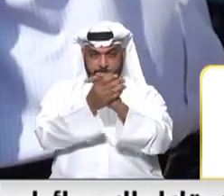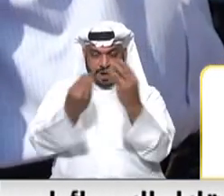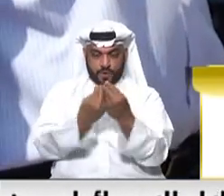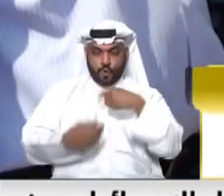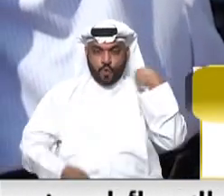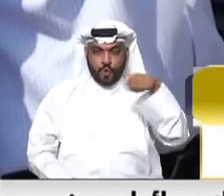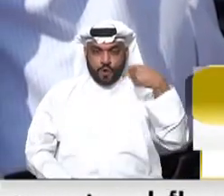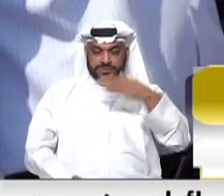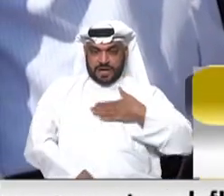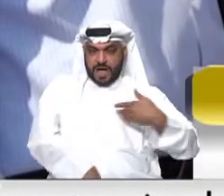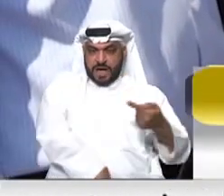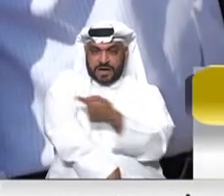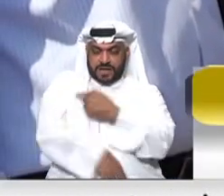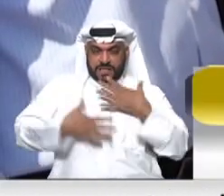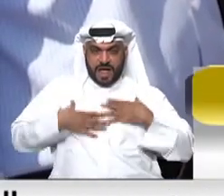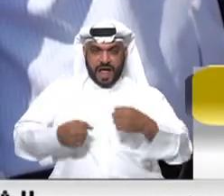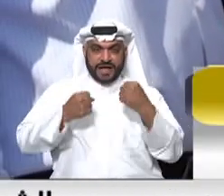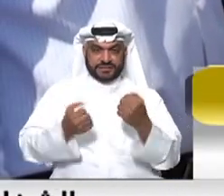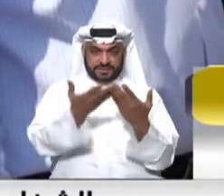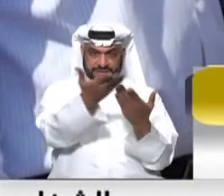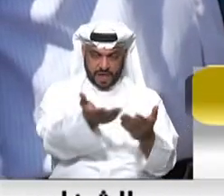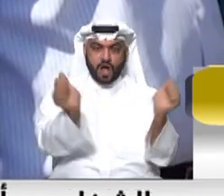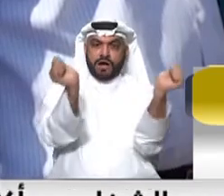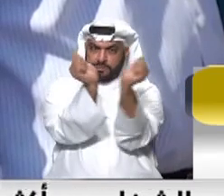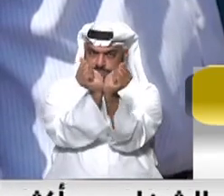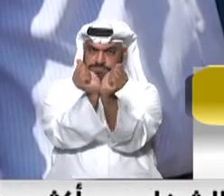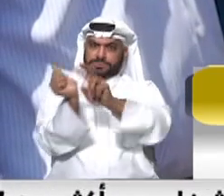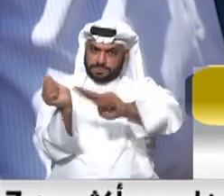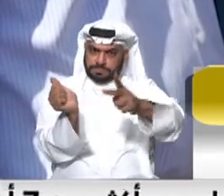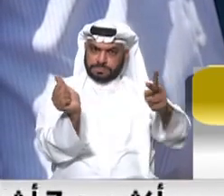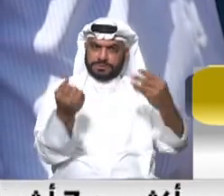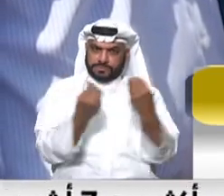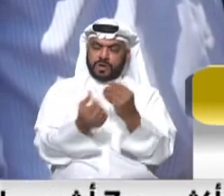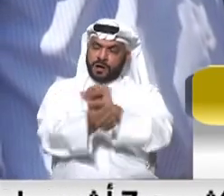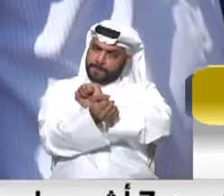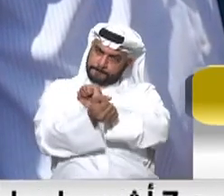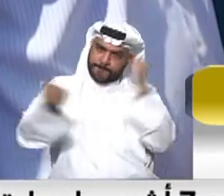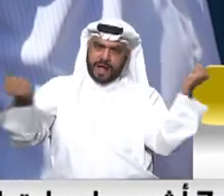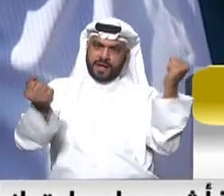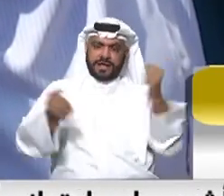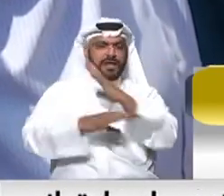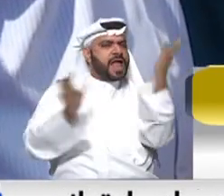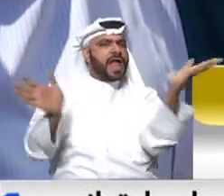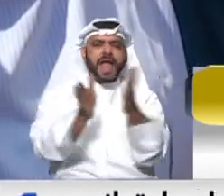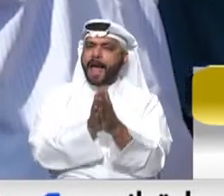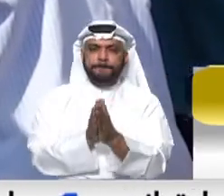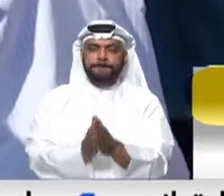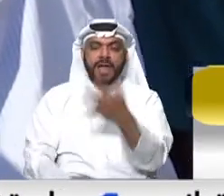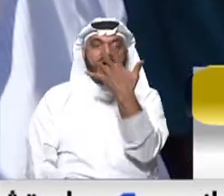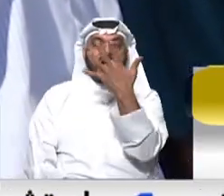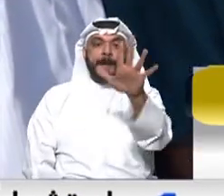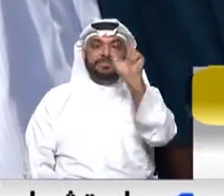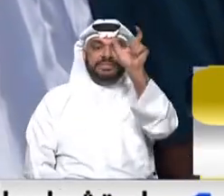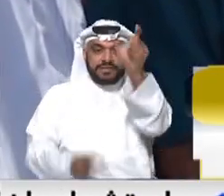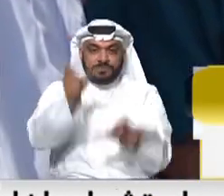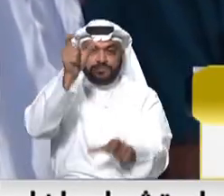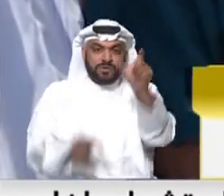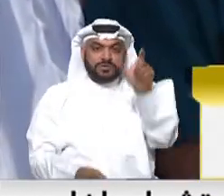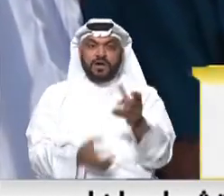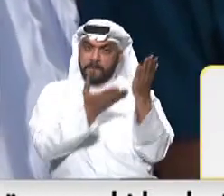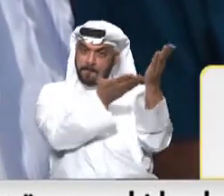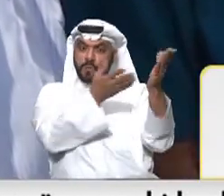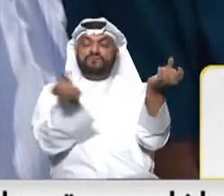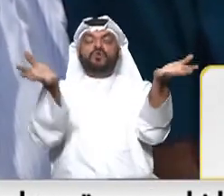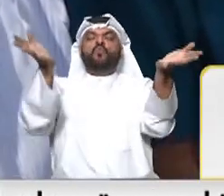الصحة وأسرى آخرين خرجوا معنا اليوم حوالي 50 أسير، تركنا وراءنا أسرى